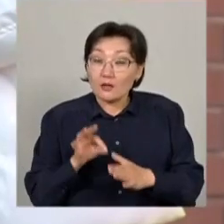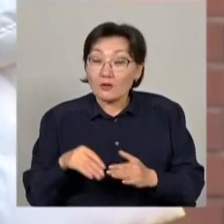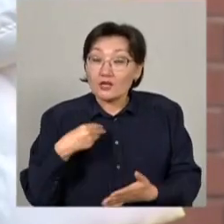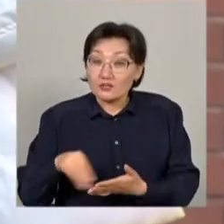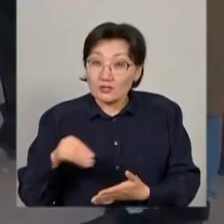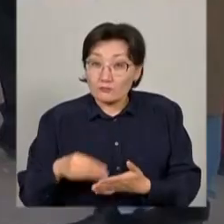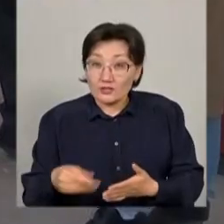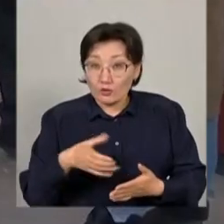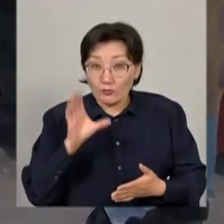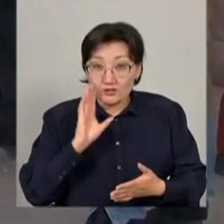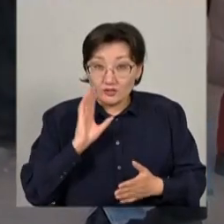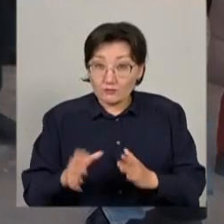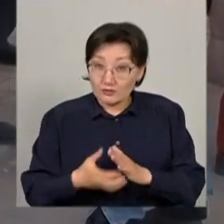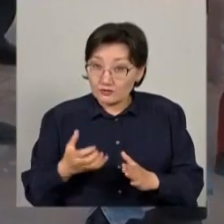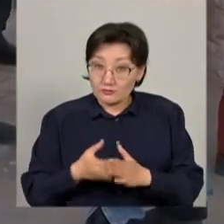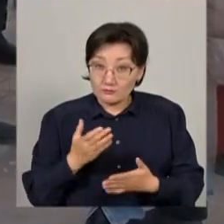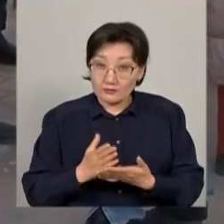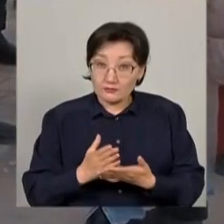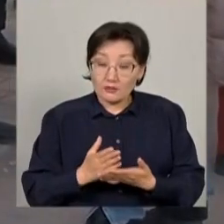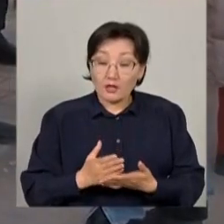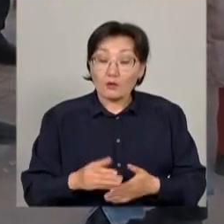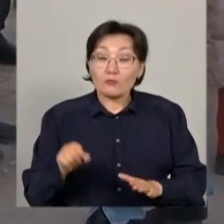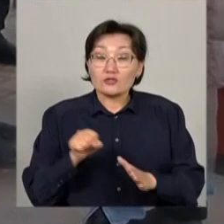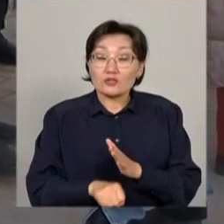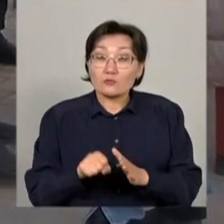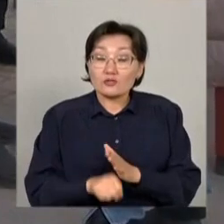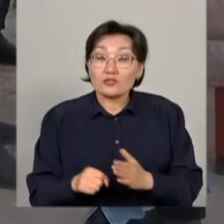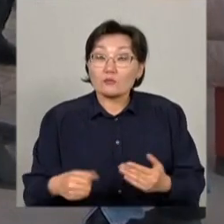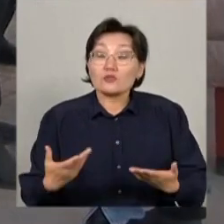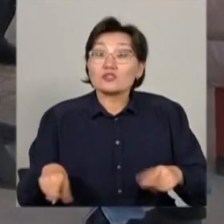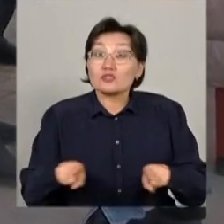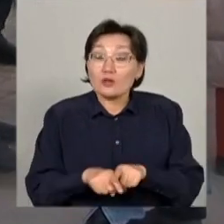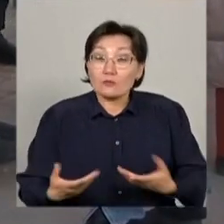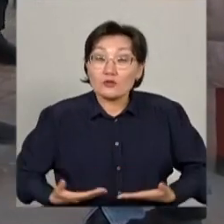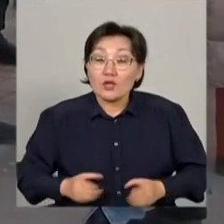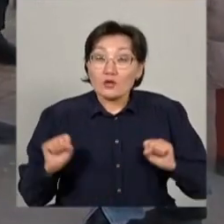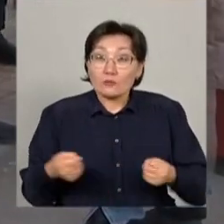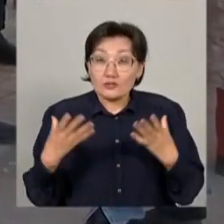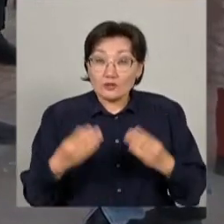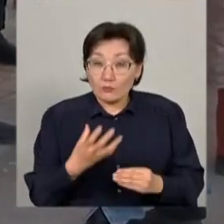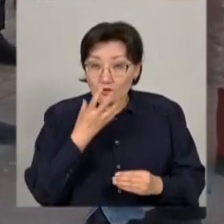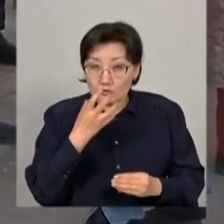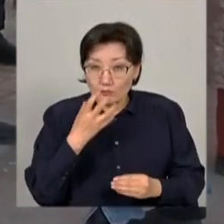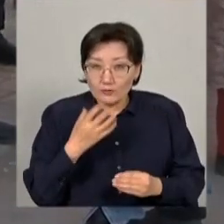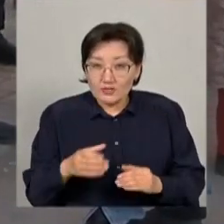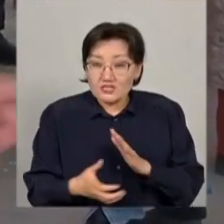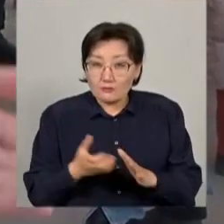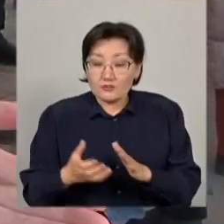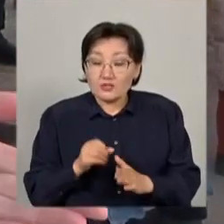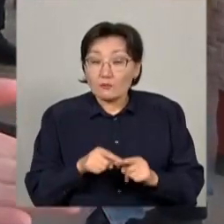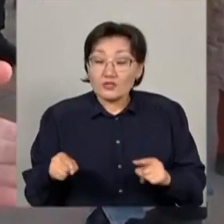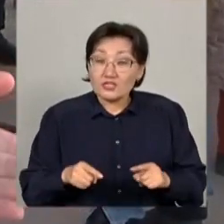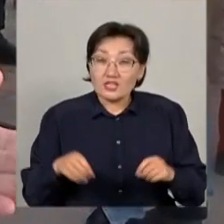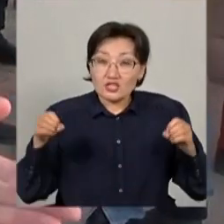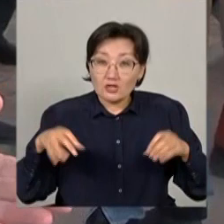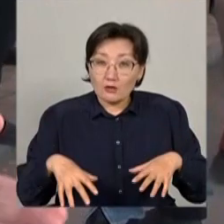тарығып қалды. Қыстан бері көрген күніміз осы. Күн суықта жылумен басымыз қатып келген. Оның арасында